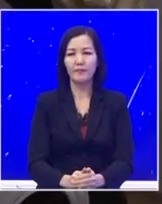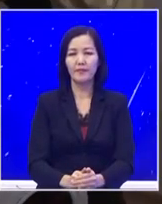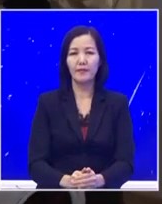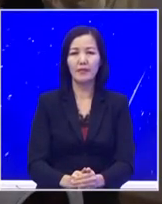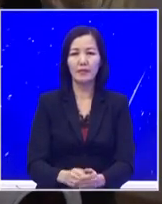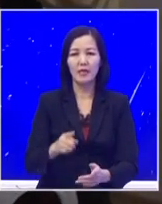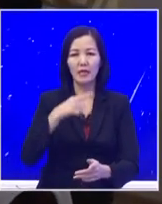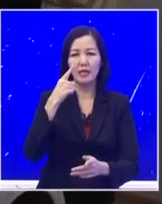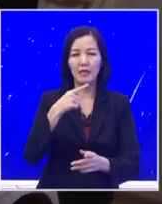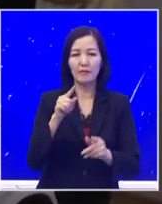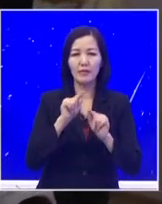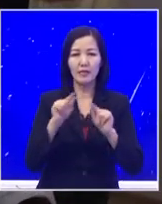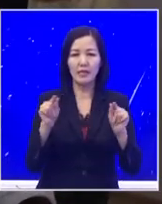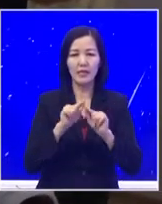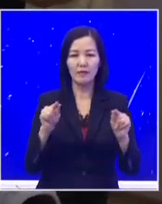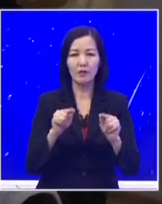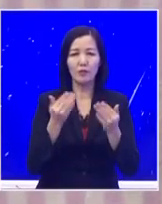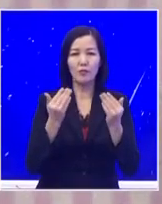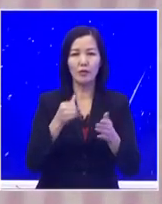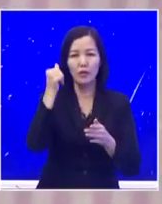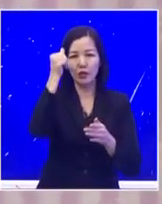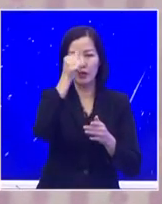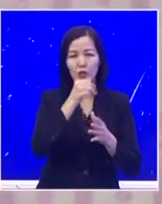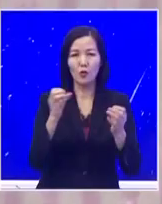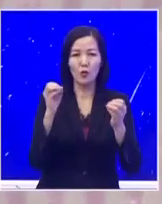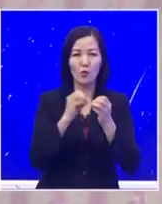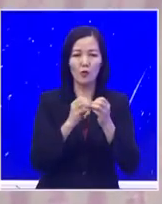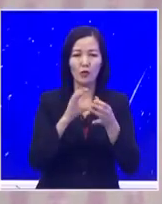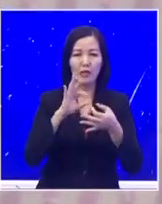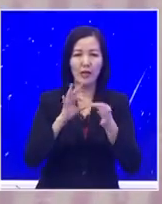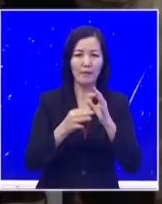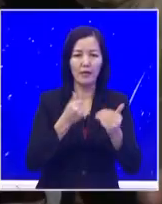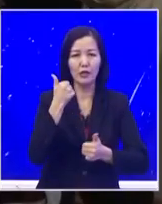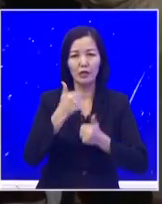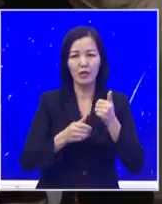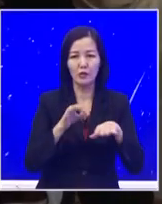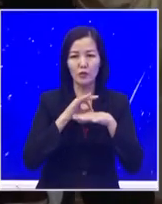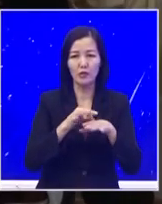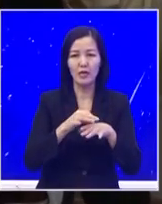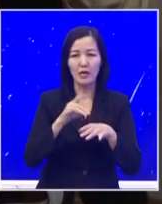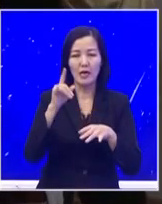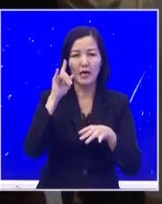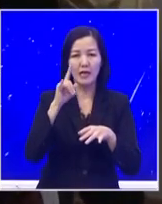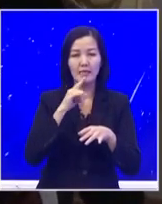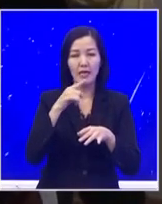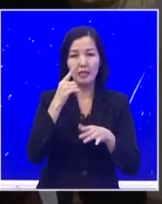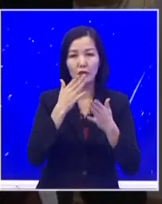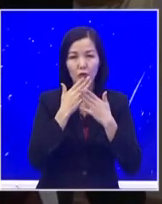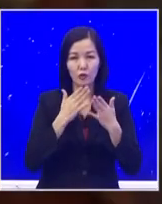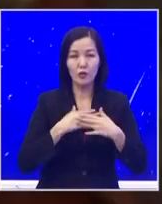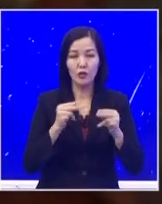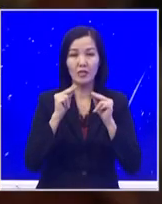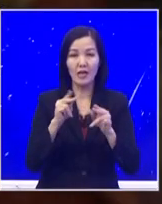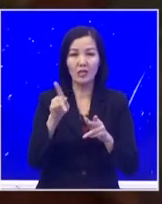Тілімізді дәріптеу ретінде биылғы жылы 10 рет осындай олимпиада жарыс болып жатыр екен. Ана тілін нағыз сүйетін жастар бар екенін